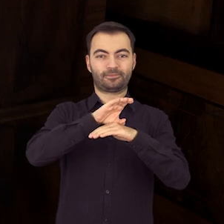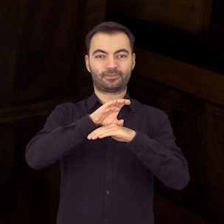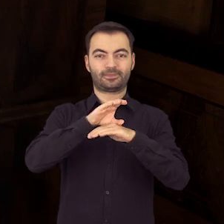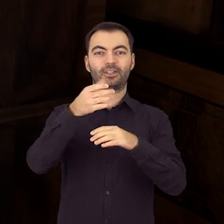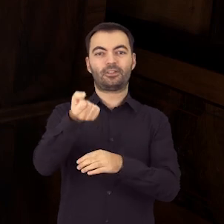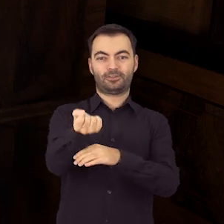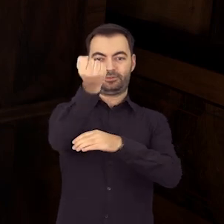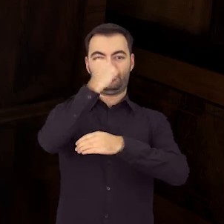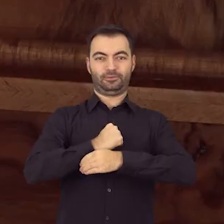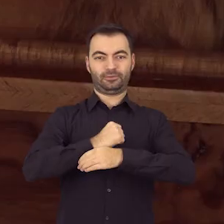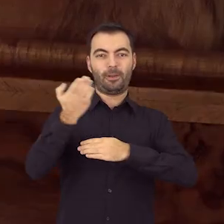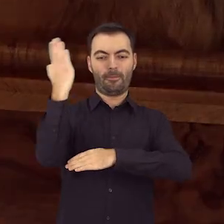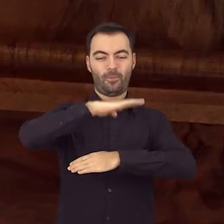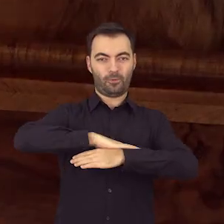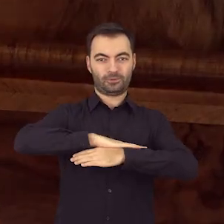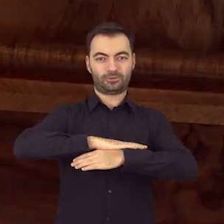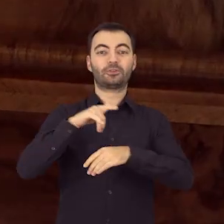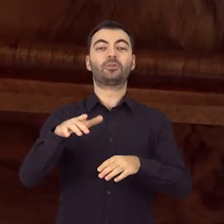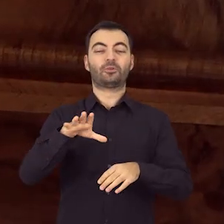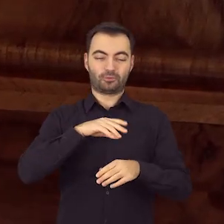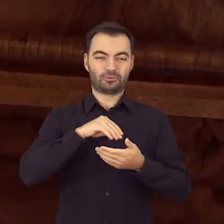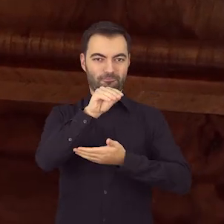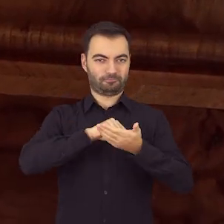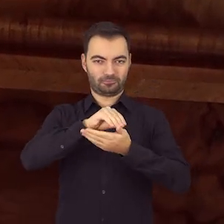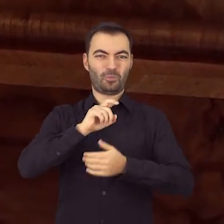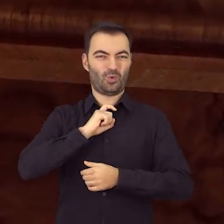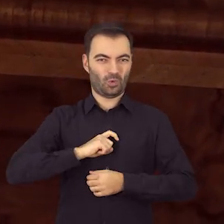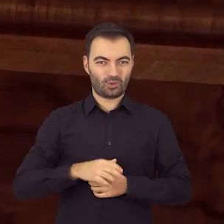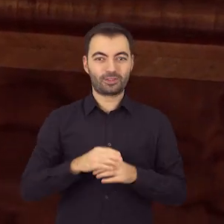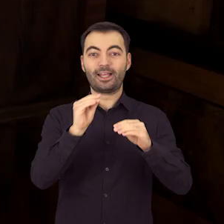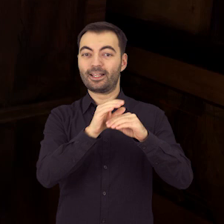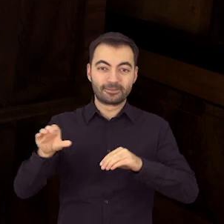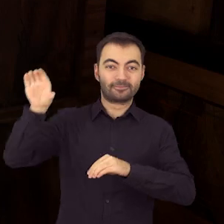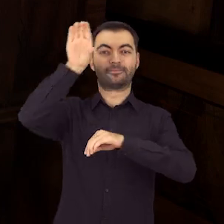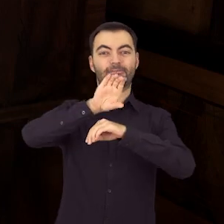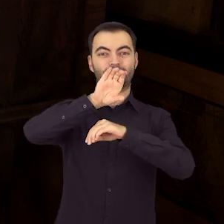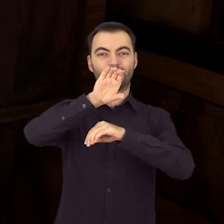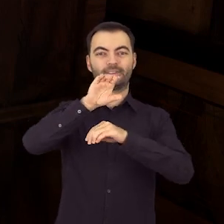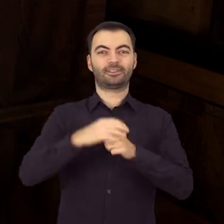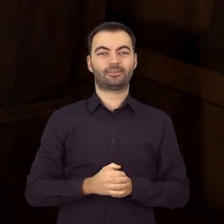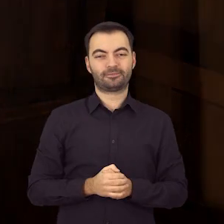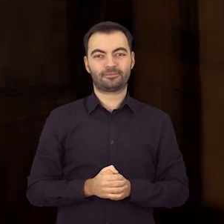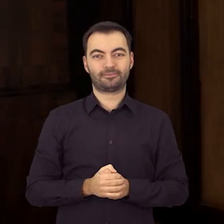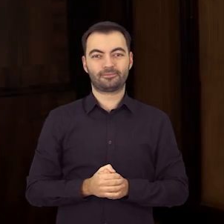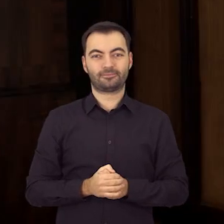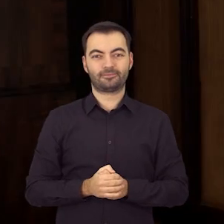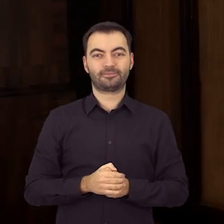znajdowała się część z odkładanym pulpitem, pełniąca funkcję biurka, a nad biurkiem jeszcze była